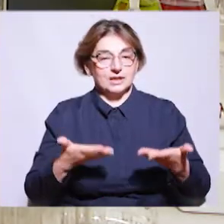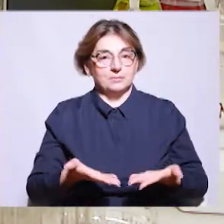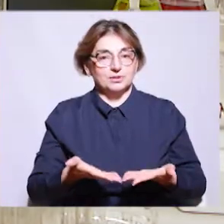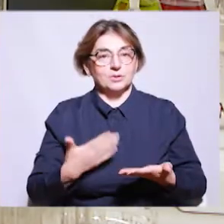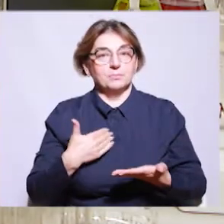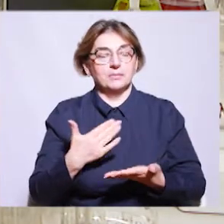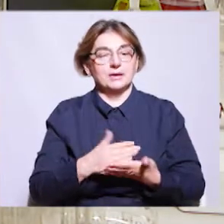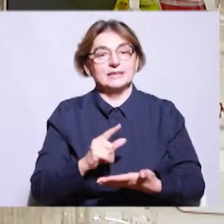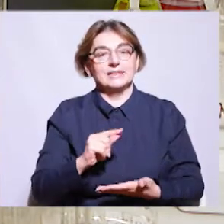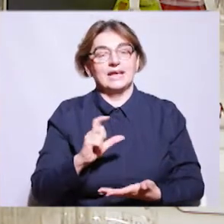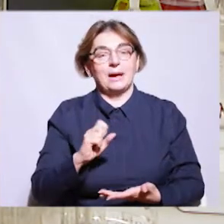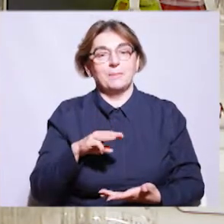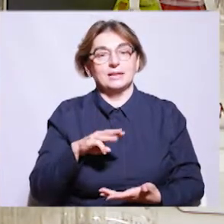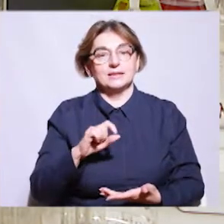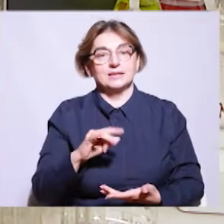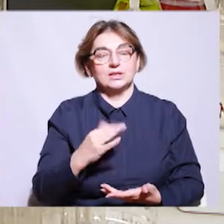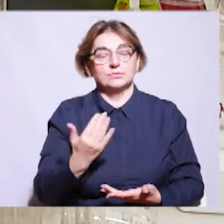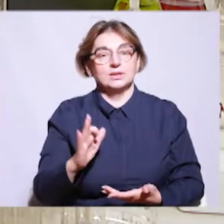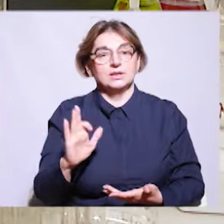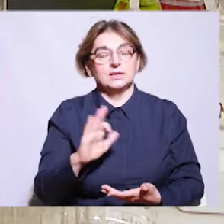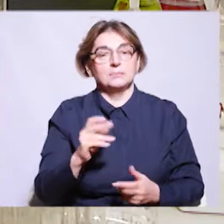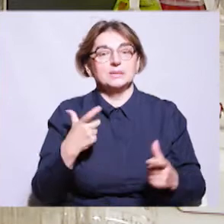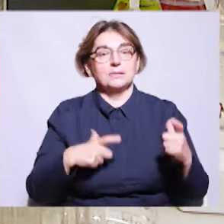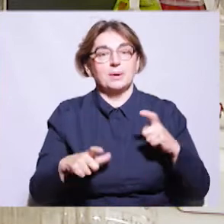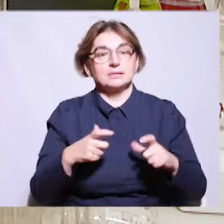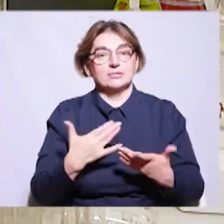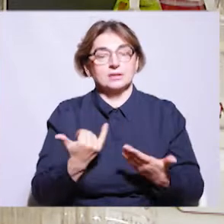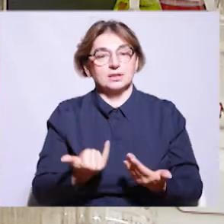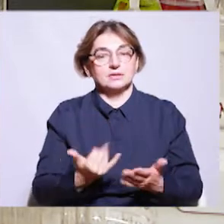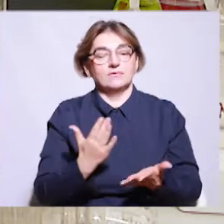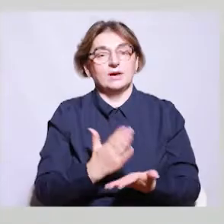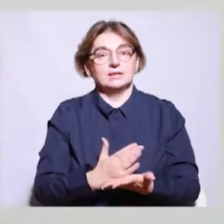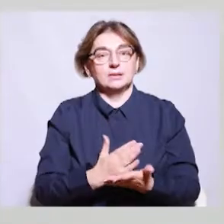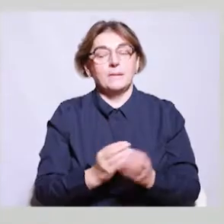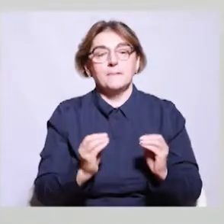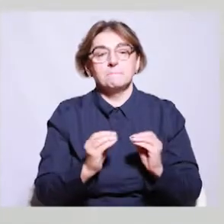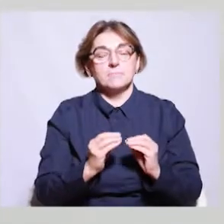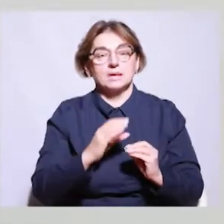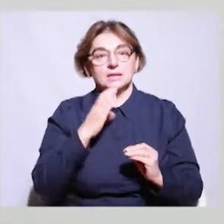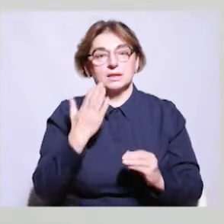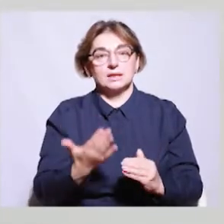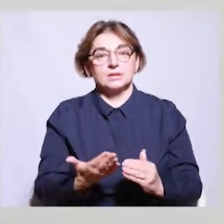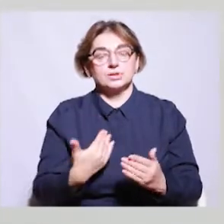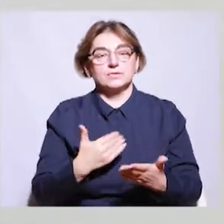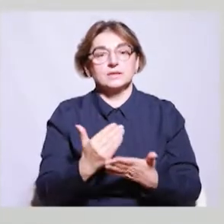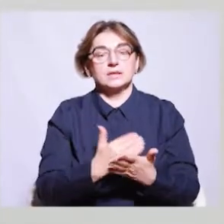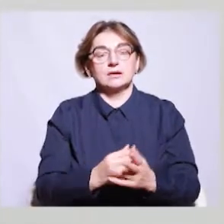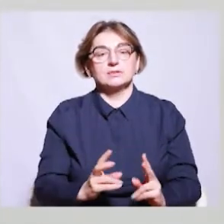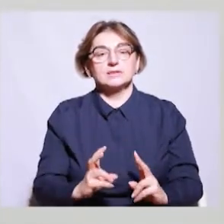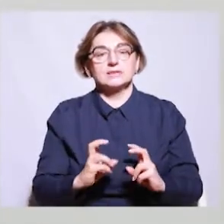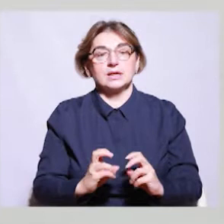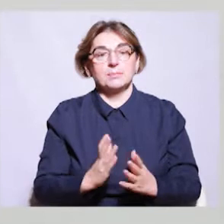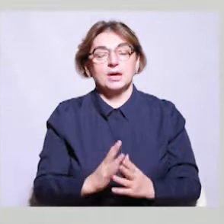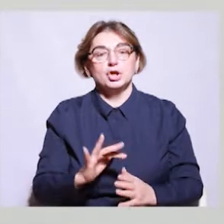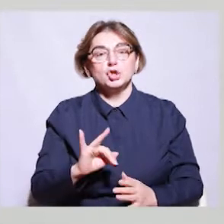გამარჯობათ. მე ვარ თეა მათითაიშვილი, თქვენი ქიმიის მასწავლებელი. დღეს ჩვენ ვიმყოფებით მეათე კლასში და ჩვენი გაკვეთილის თემა